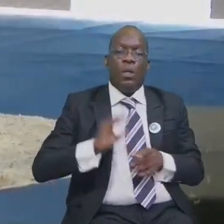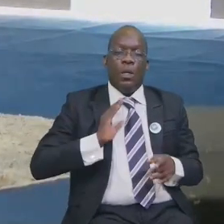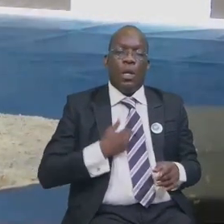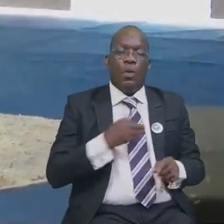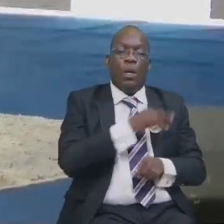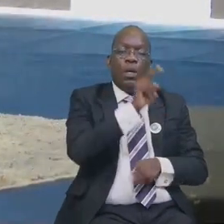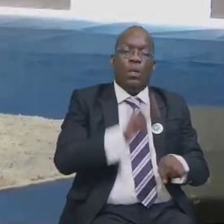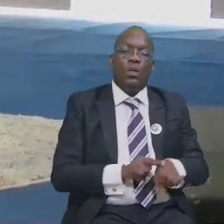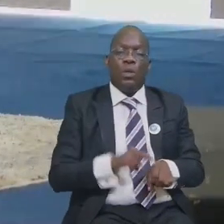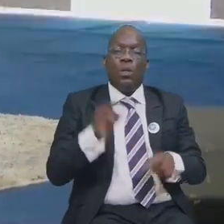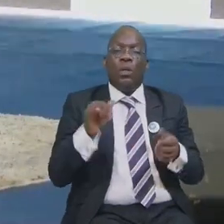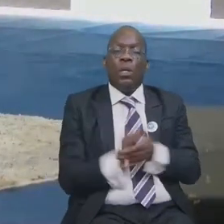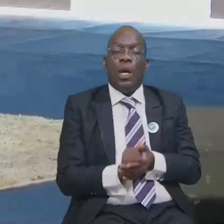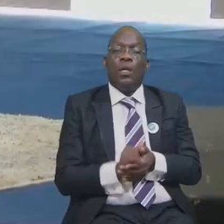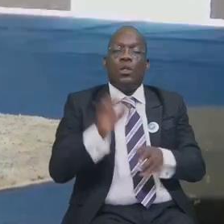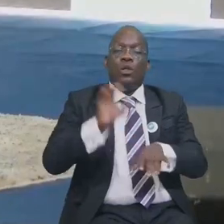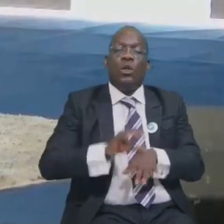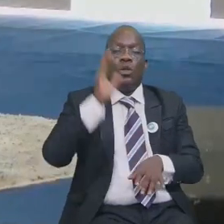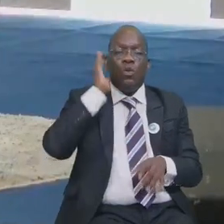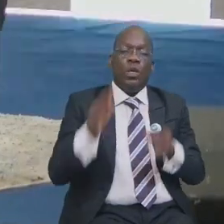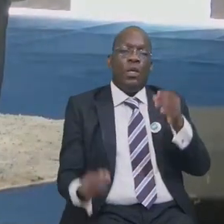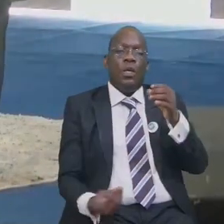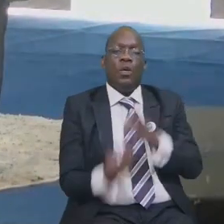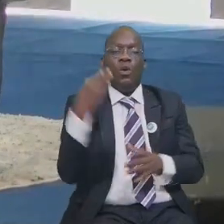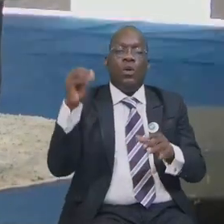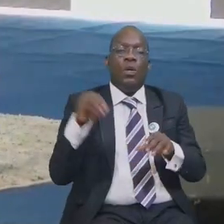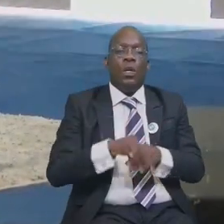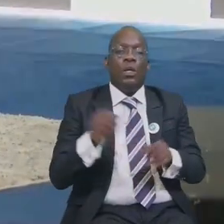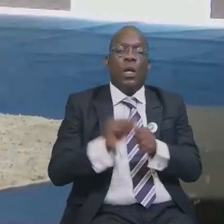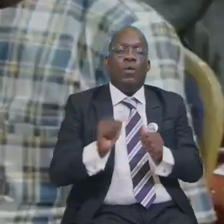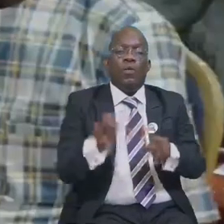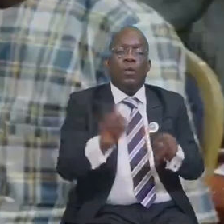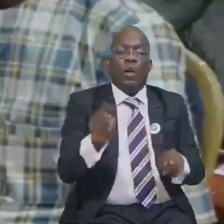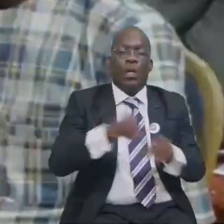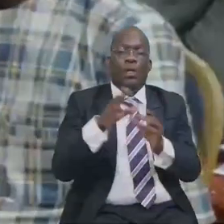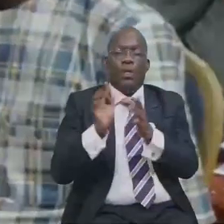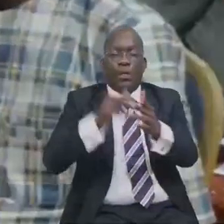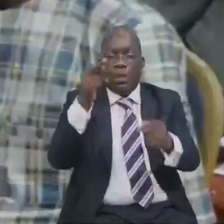nations, cette église va croître au nom de Jésus.